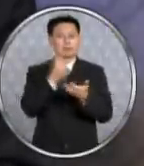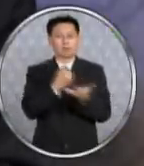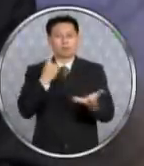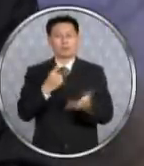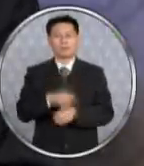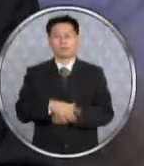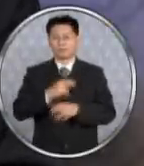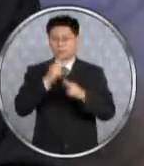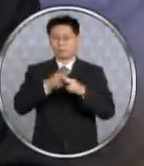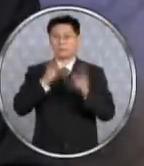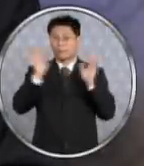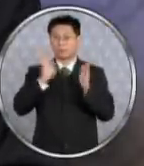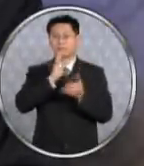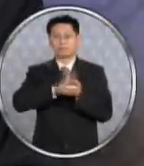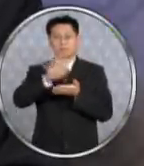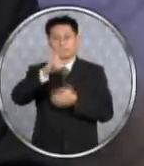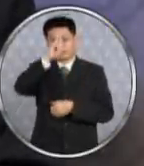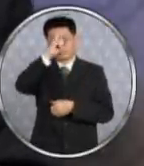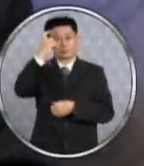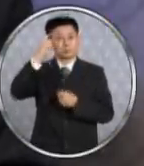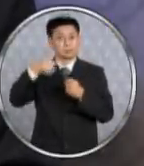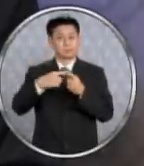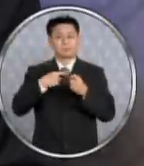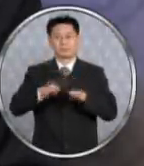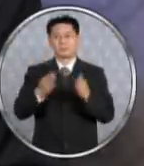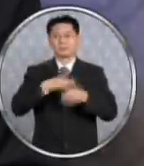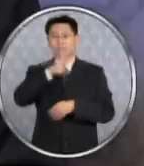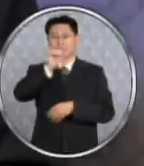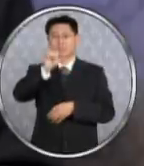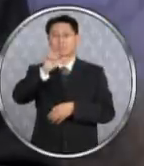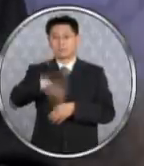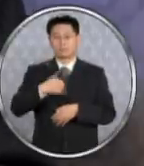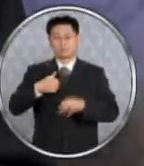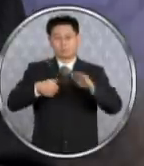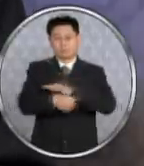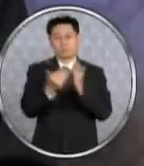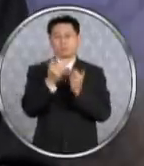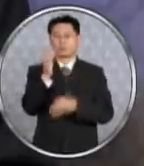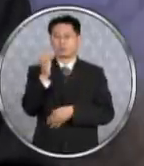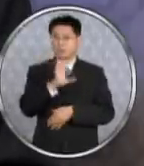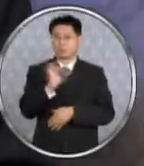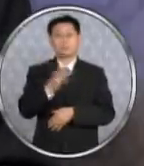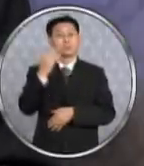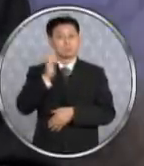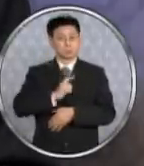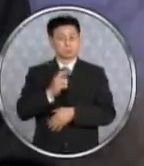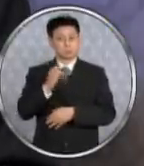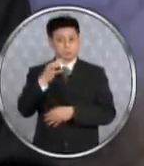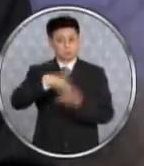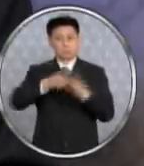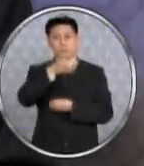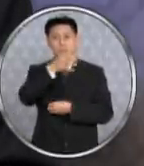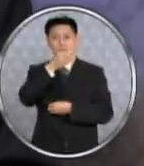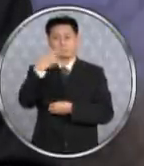信儿童是国家未来的希望，从今年开始5岁幼儿免费入学，未来如果财力许可，我们还会尽